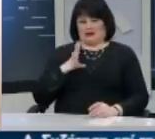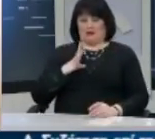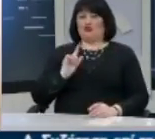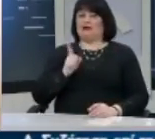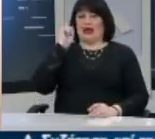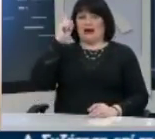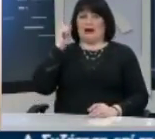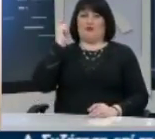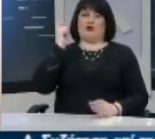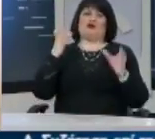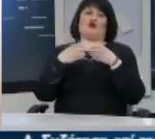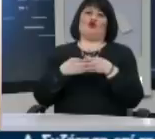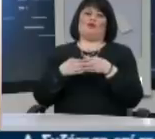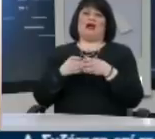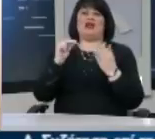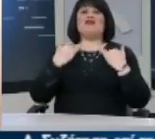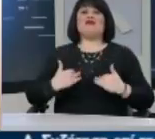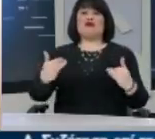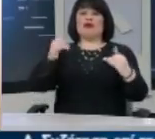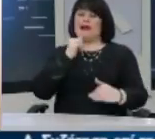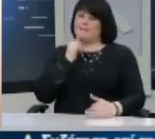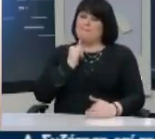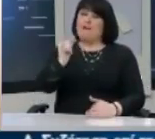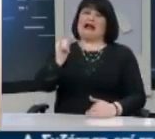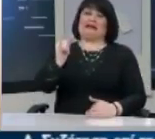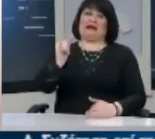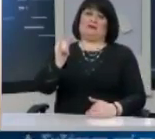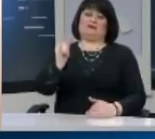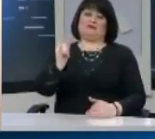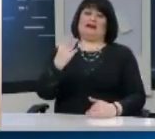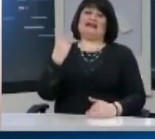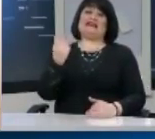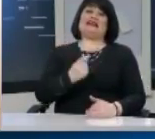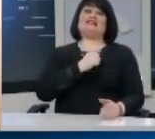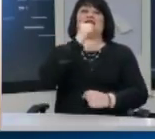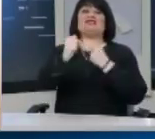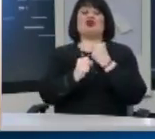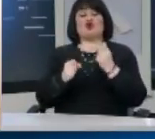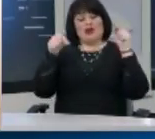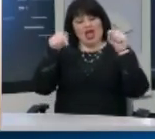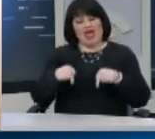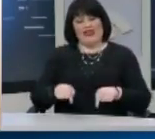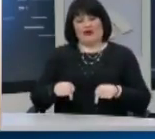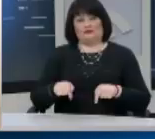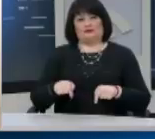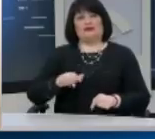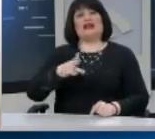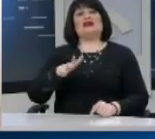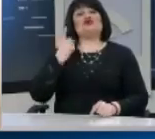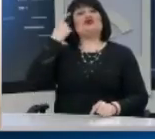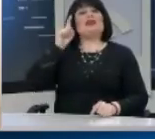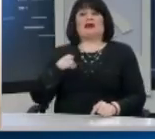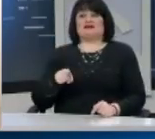εδώ μέσα η βουλή ήτανε παρούσα σε αυτό το θέμα επί 3,5 χρόνια ίσως να μην είναι